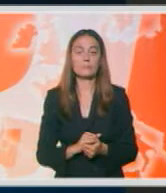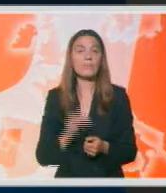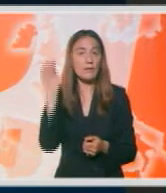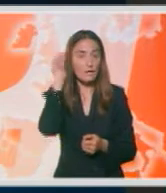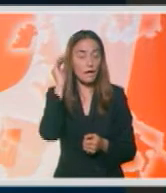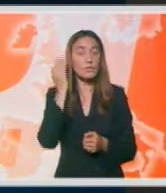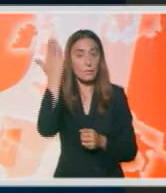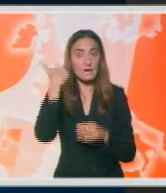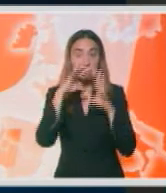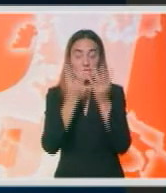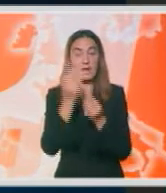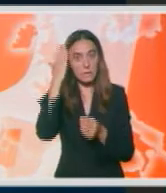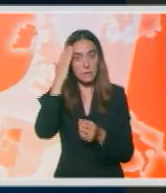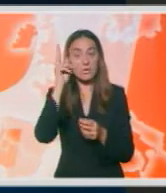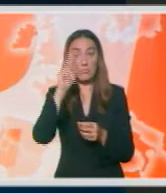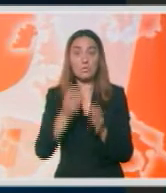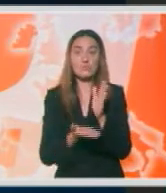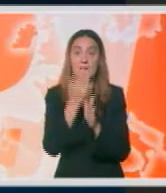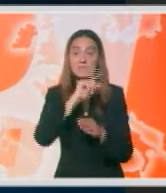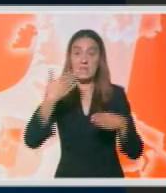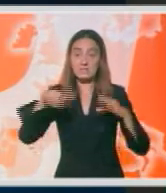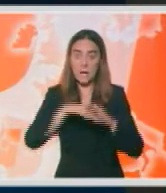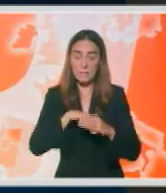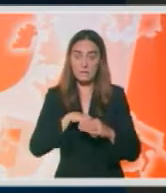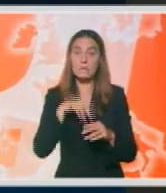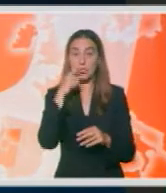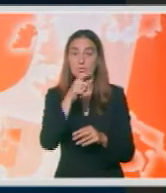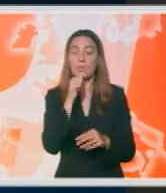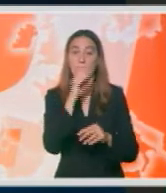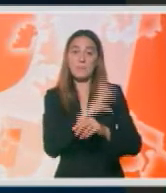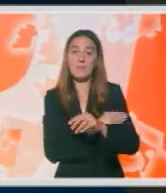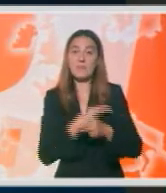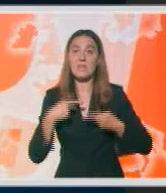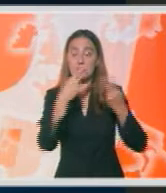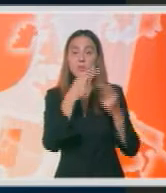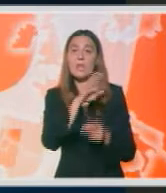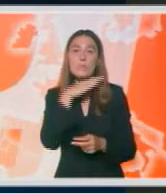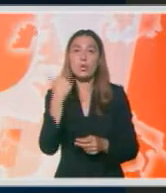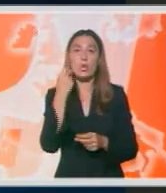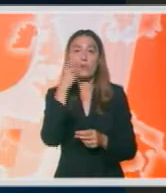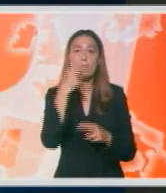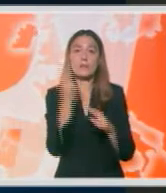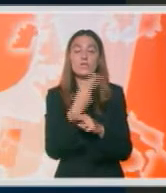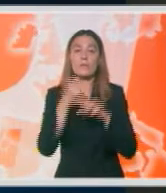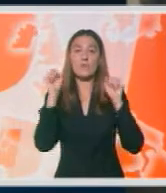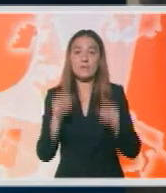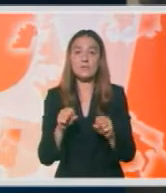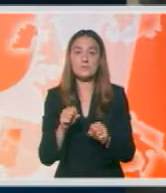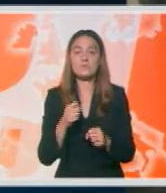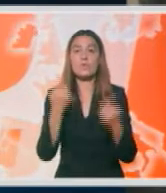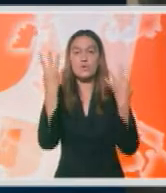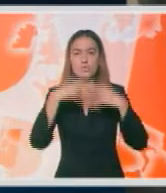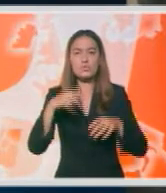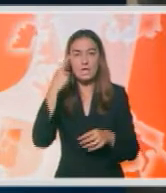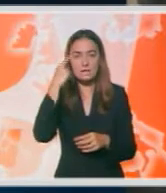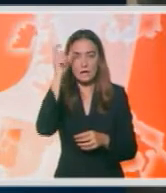Vladu pre svega brine mogući rast nezaposlenosti, a potom i pritisak izvoznika, jer su mnogi od njih u državnom vlasništvu. Stručnjak za